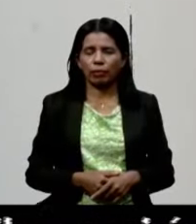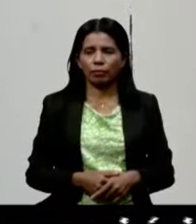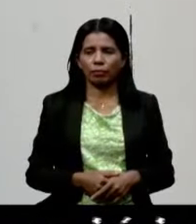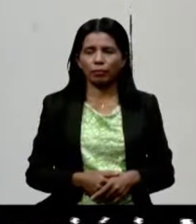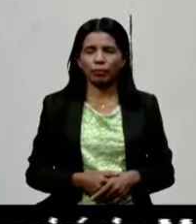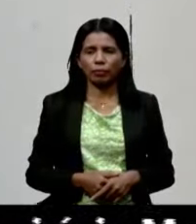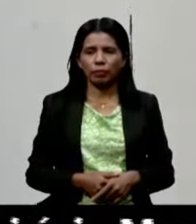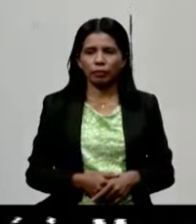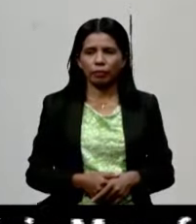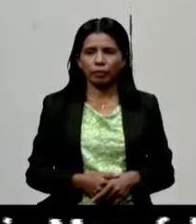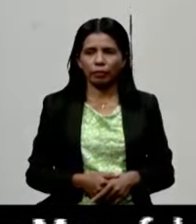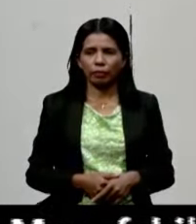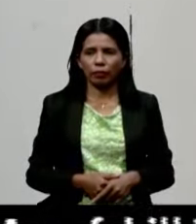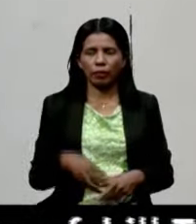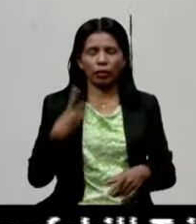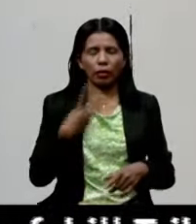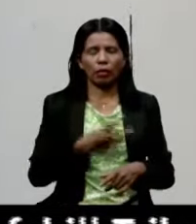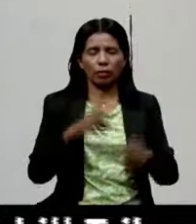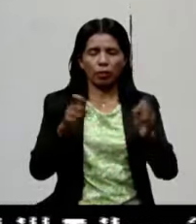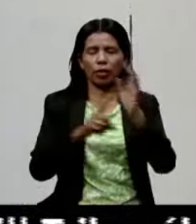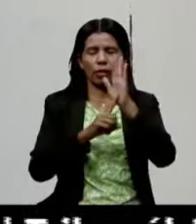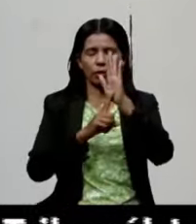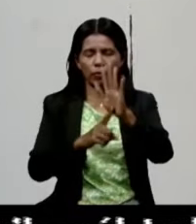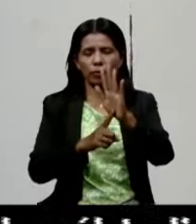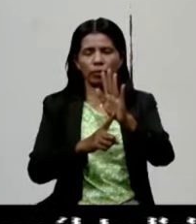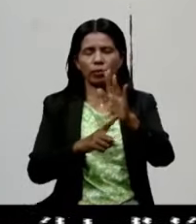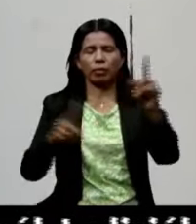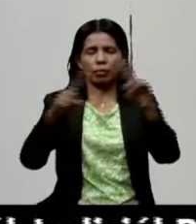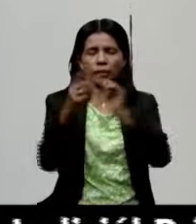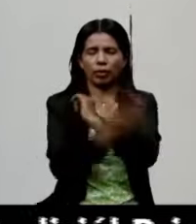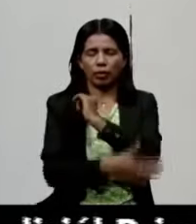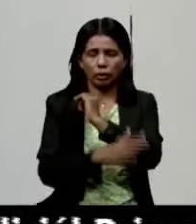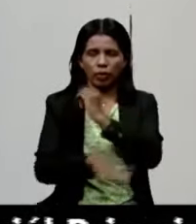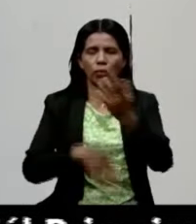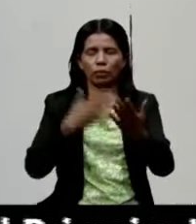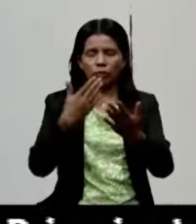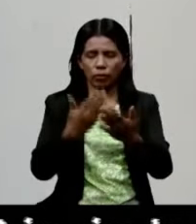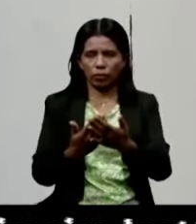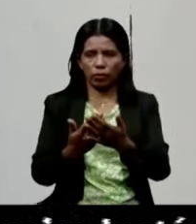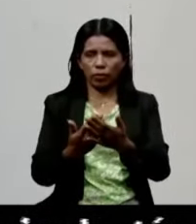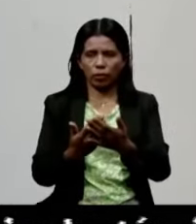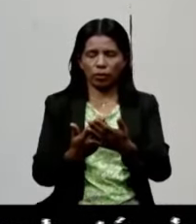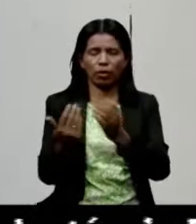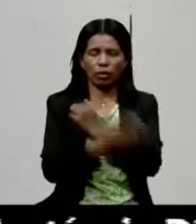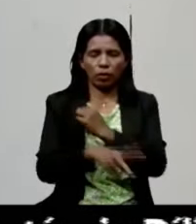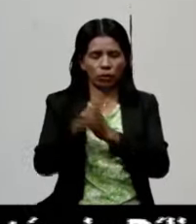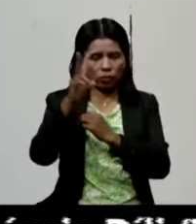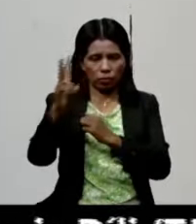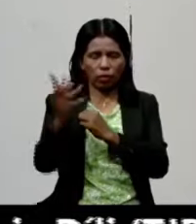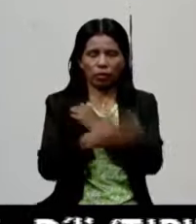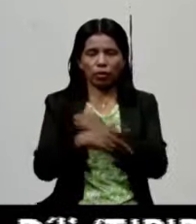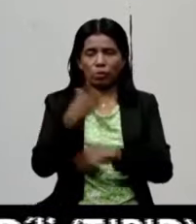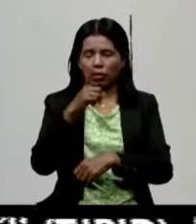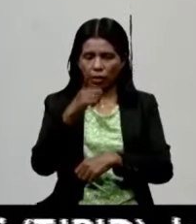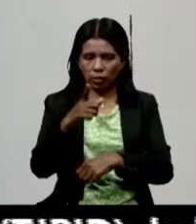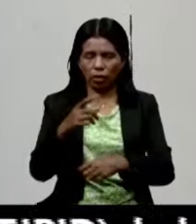ini menurut saya bisa menjadi inspirasi bagi dunia. Ada dua bangsa, dua negara yang mengalami momen